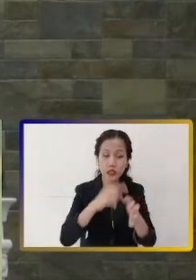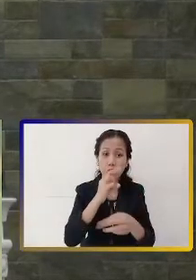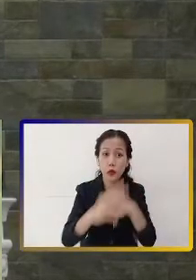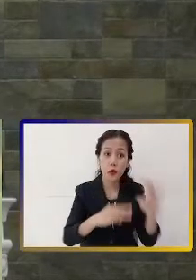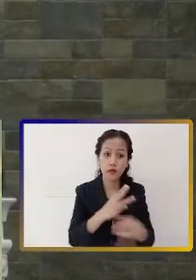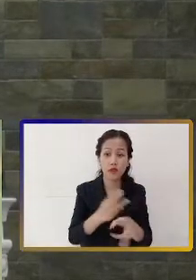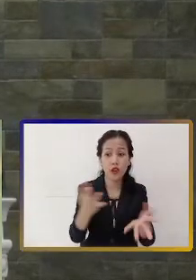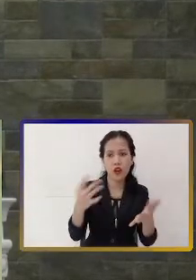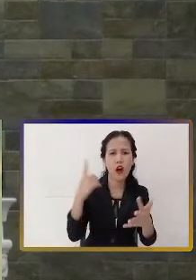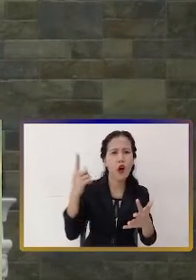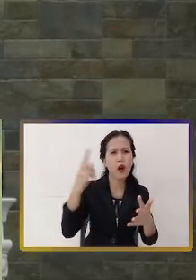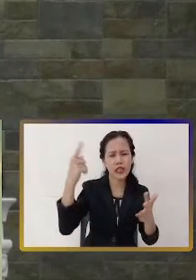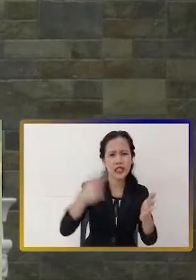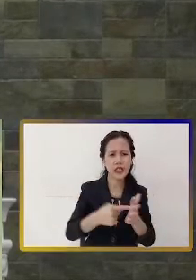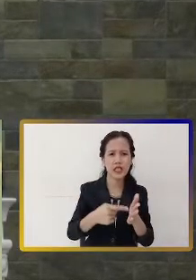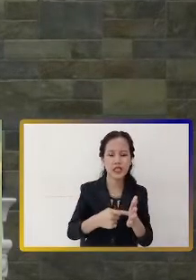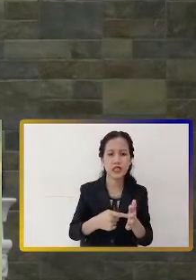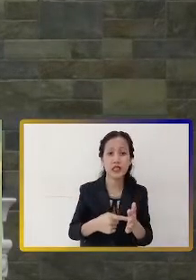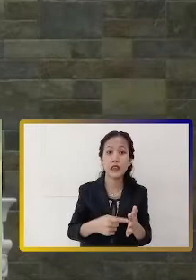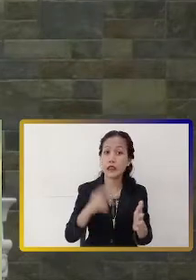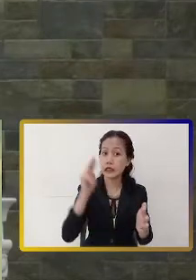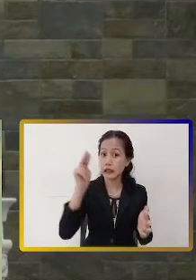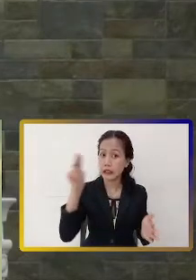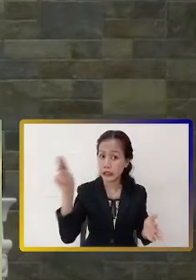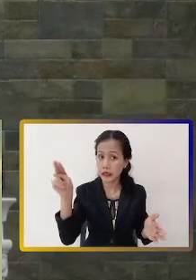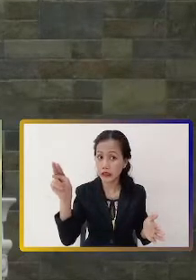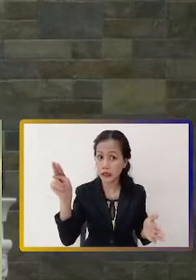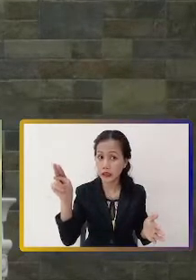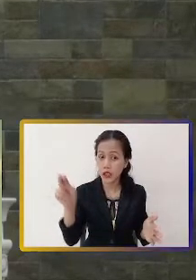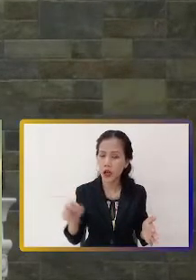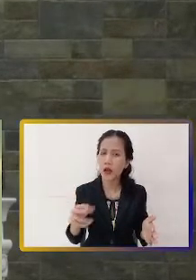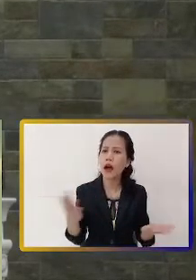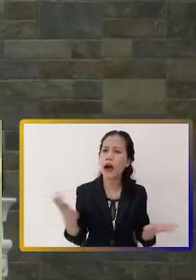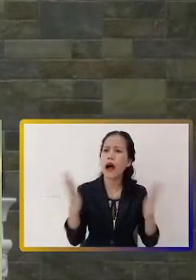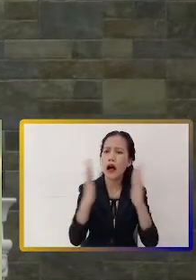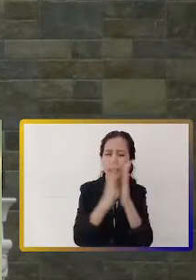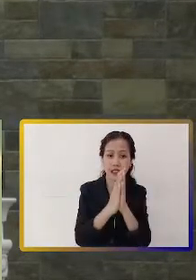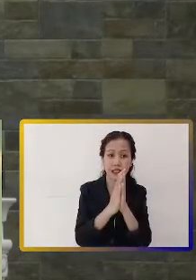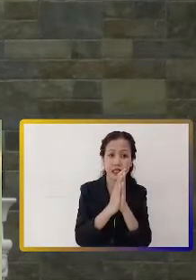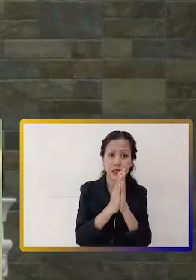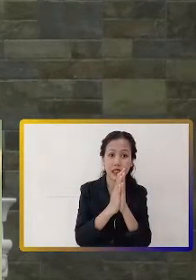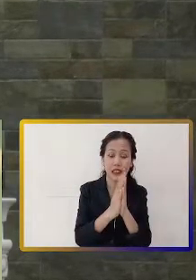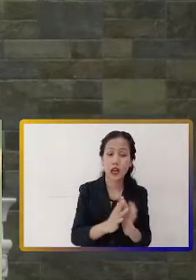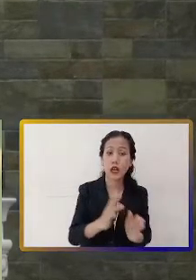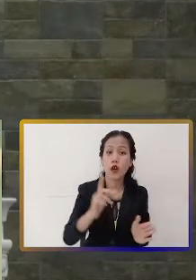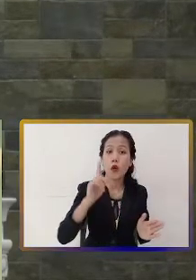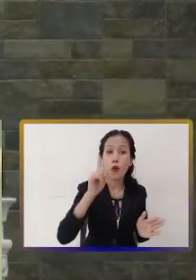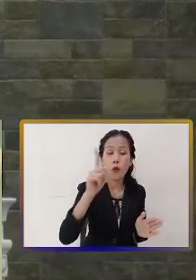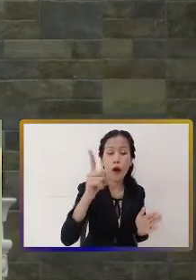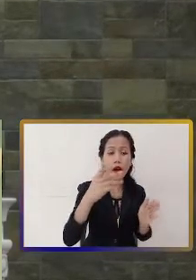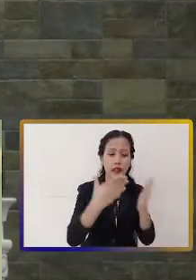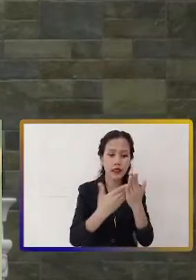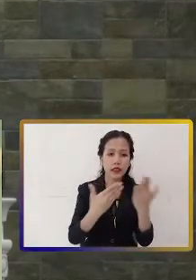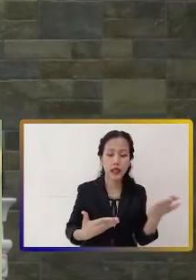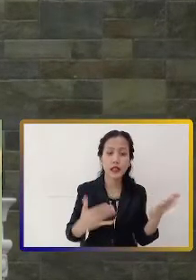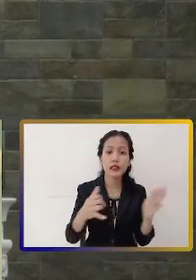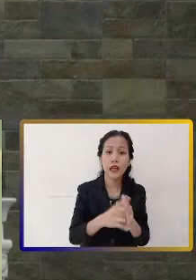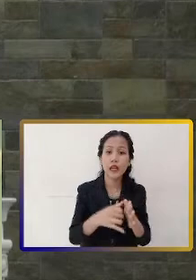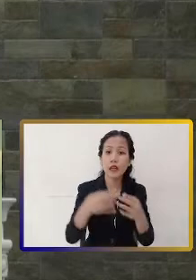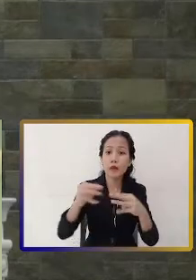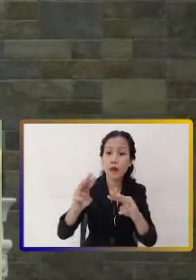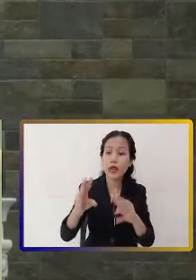mo. Ang hiningi mo sa akin ay isang bagay na mapapasa iyo na hindi